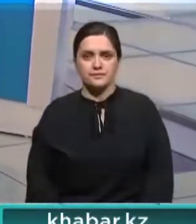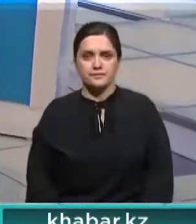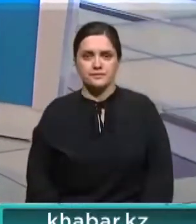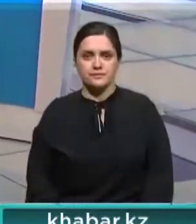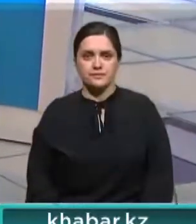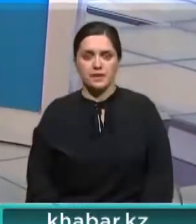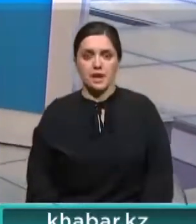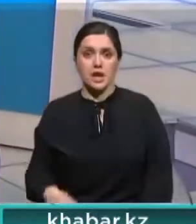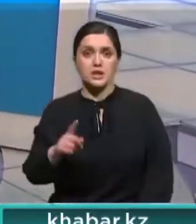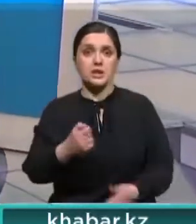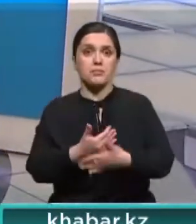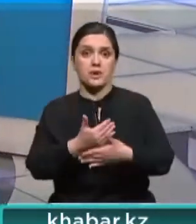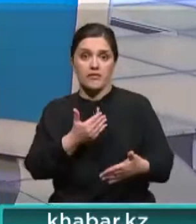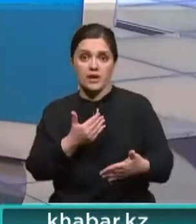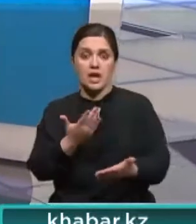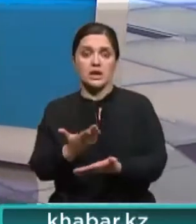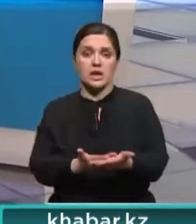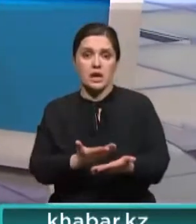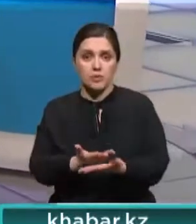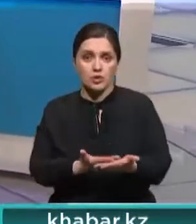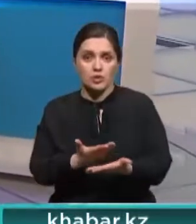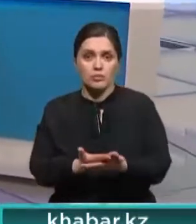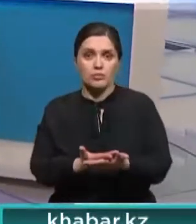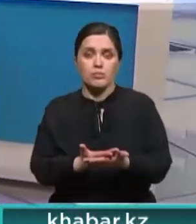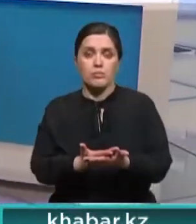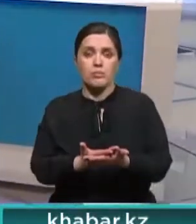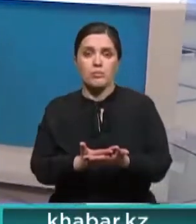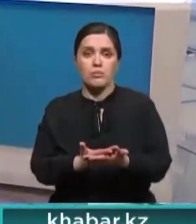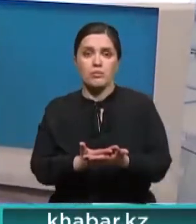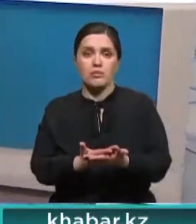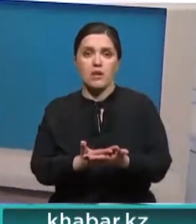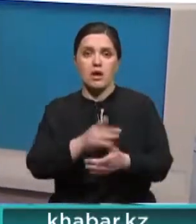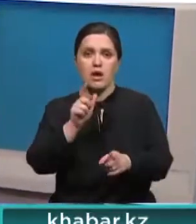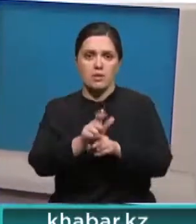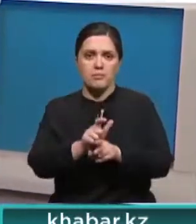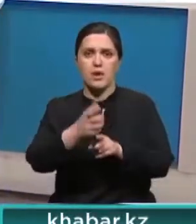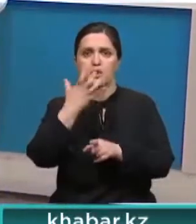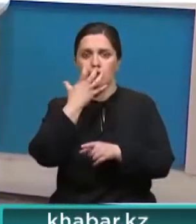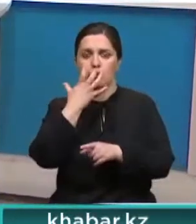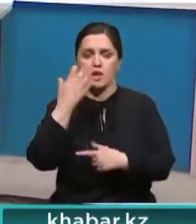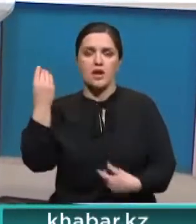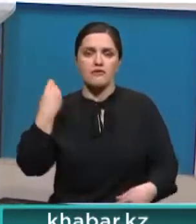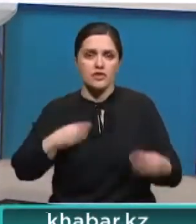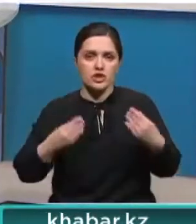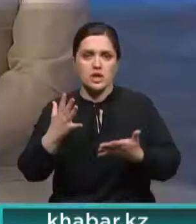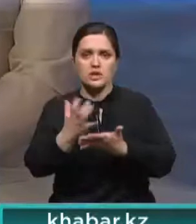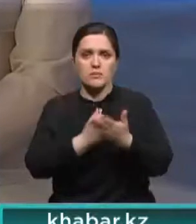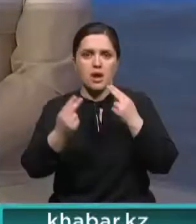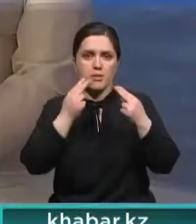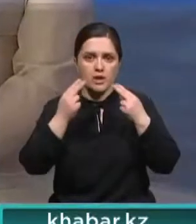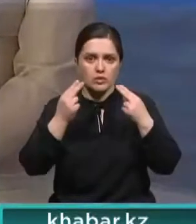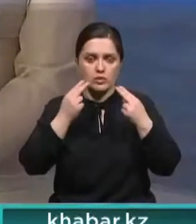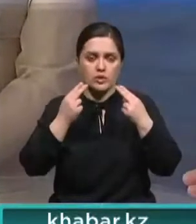Ну, заблаговременно рекомендуем иметь, конечно, теплые вещи с собой, запас продуктов